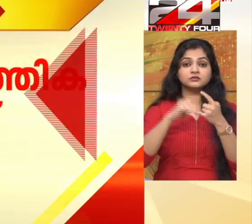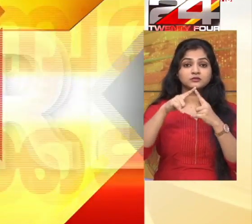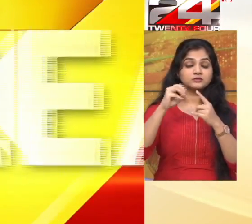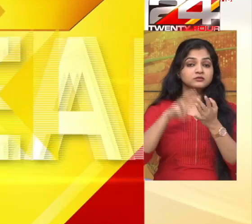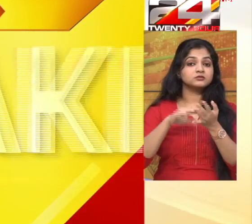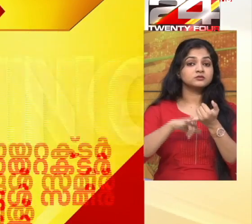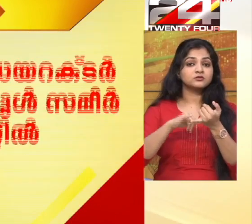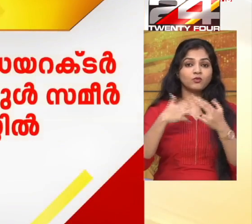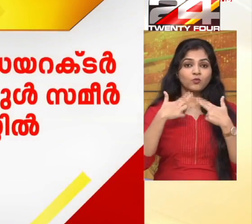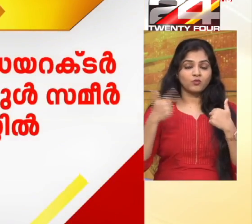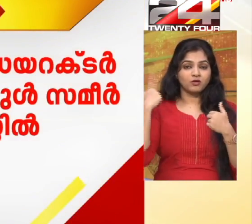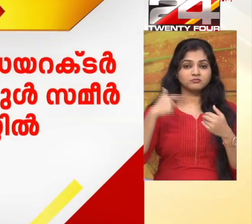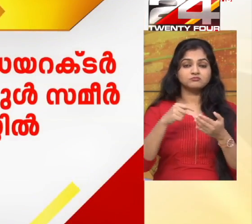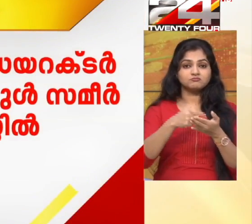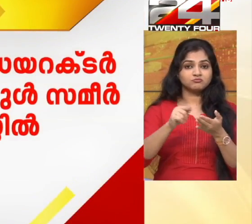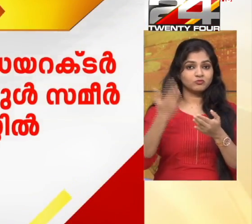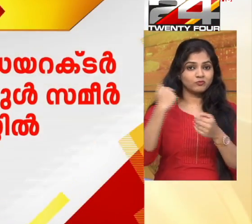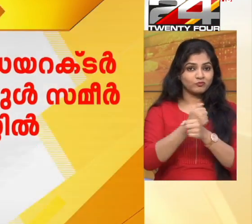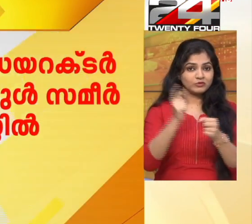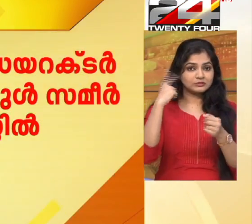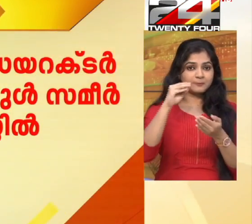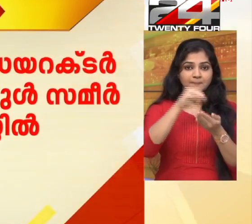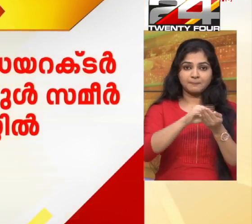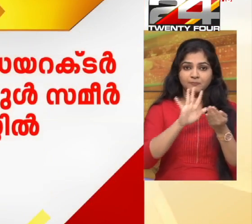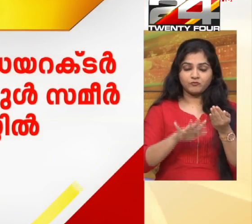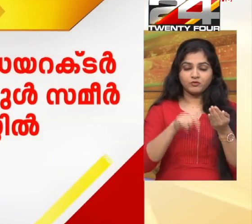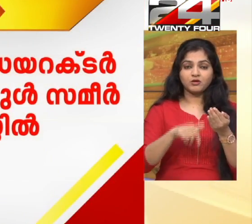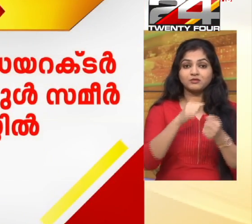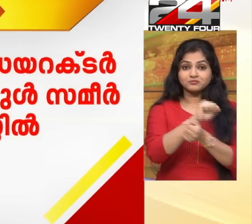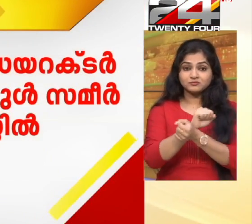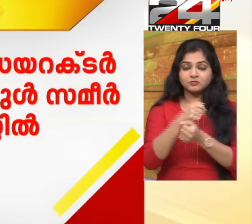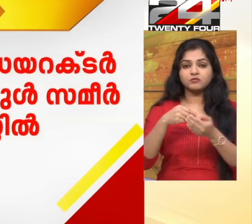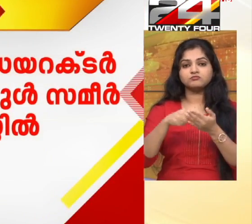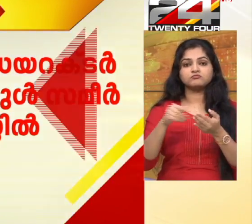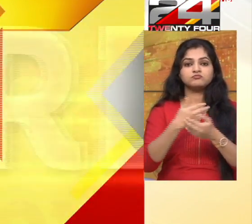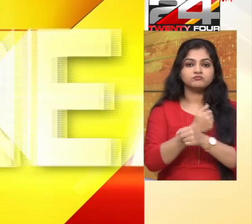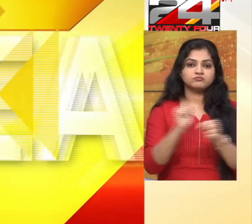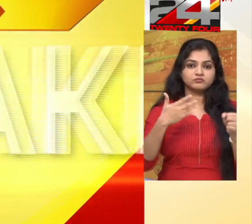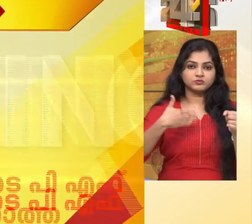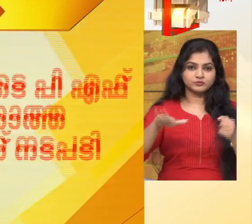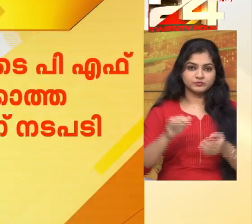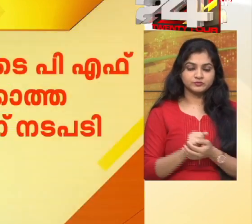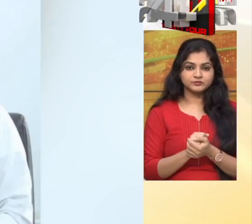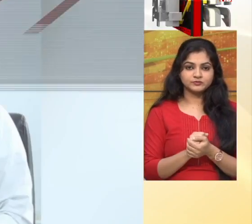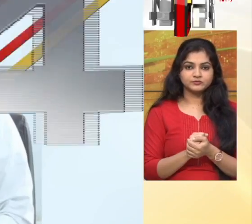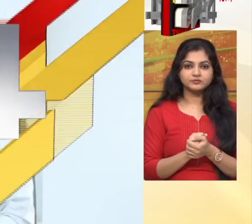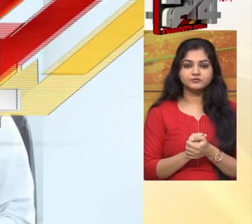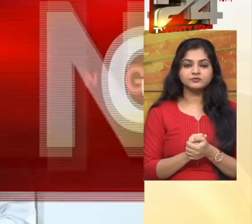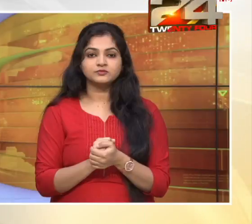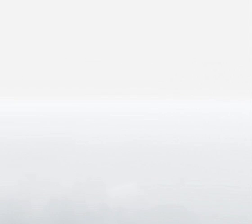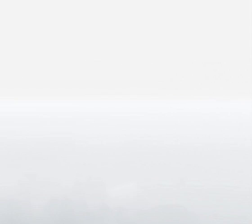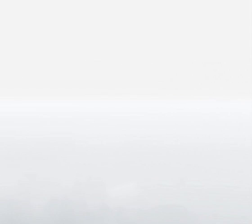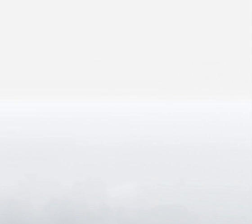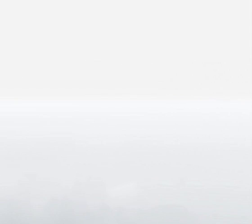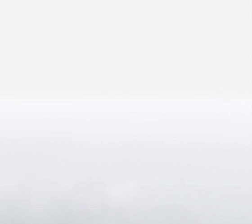ലഭിച്ചതിനാൽ അറസ്റ്റ് ചെയ്ത ഉടനെ തന്നെ അബ്ദുൾ സമീറിനെ വിട്ടയക്കുകയും ചെയ്തു. ശരി, അർജുനാണ് വിവരങ്ങൾ നൽകിയത് കോഴിക്കോട്